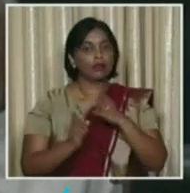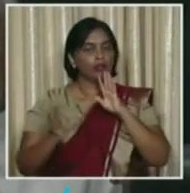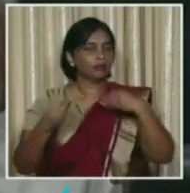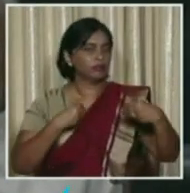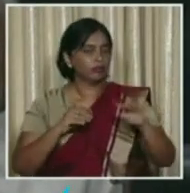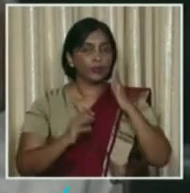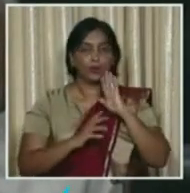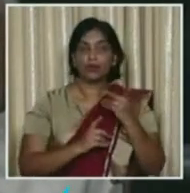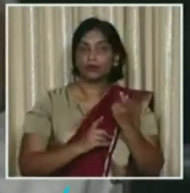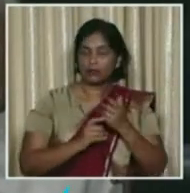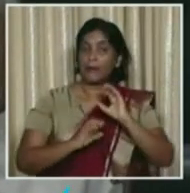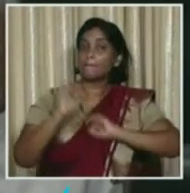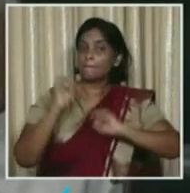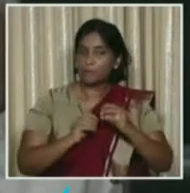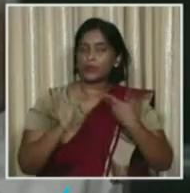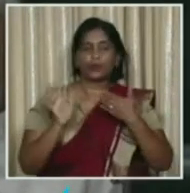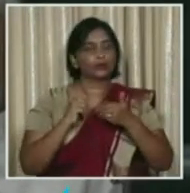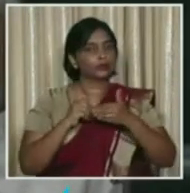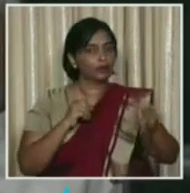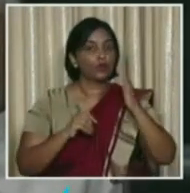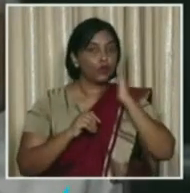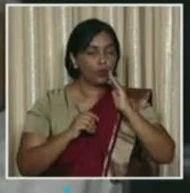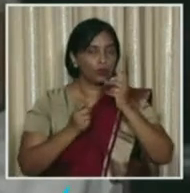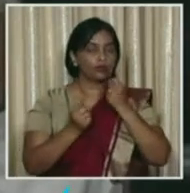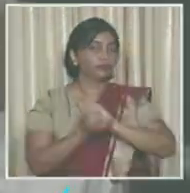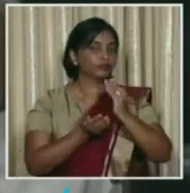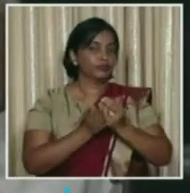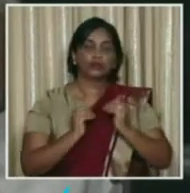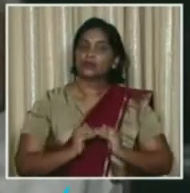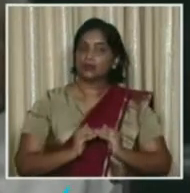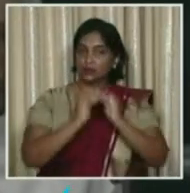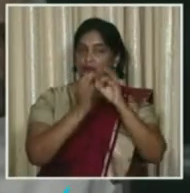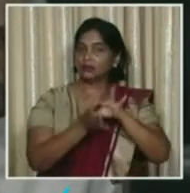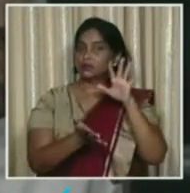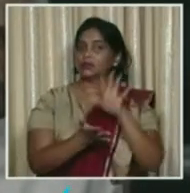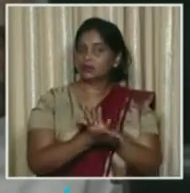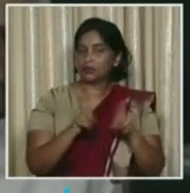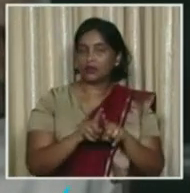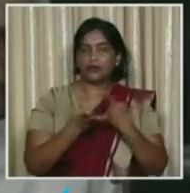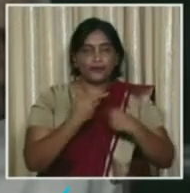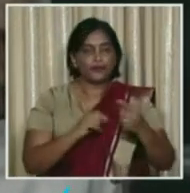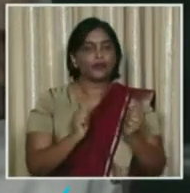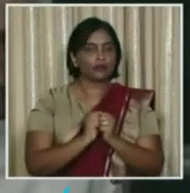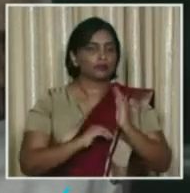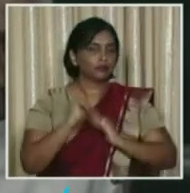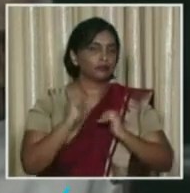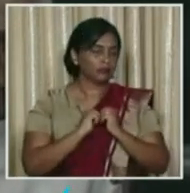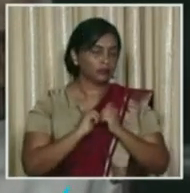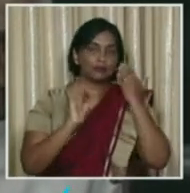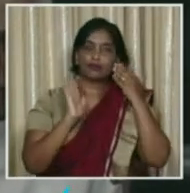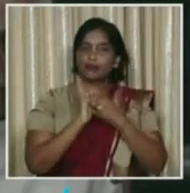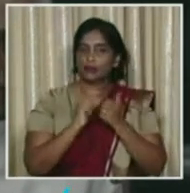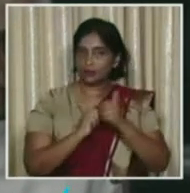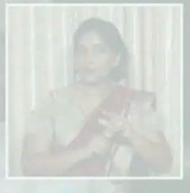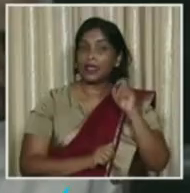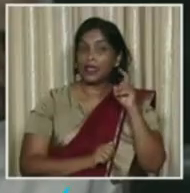විදේශ විනිමය අනුපාත ක්‍රමයත් යටතේ විදේශ සංචිති ගොඩනැගීම තහවුරු වන ආකාරයට බහුවිධ ක්‍රමපායන් ක්‍රියාත්මක